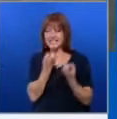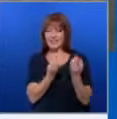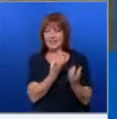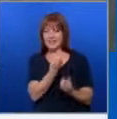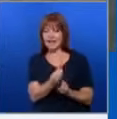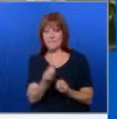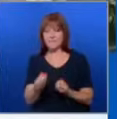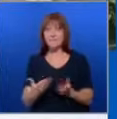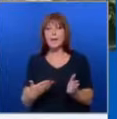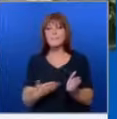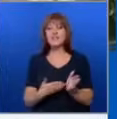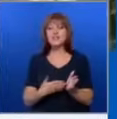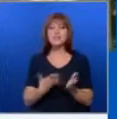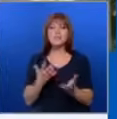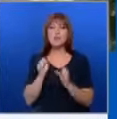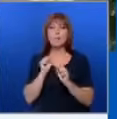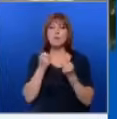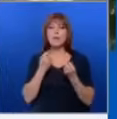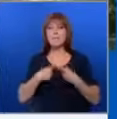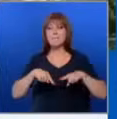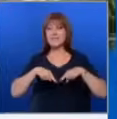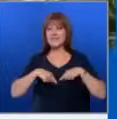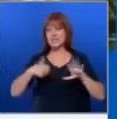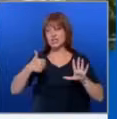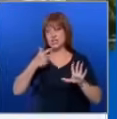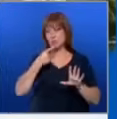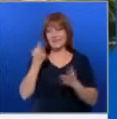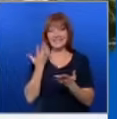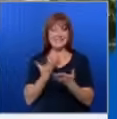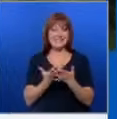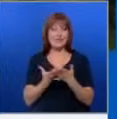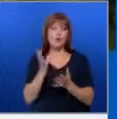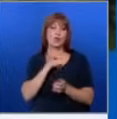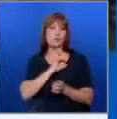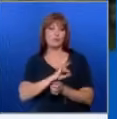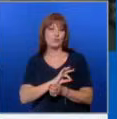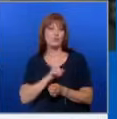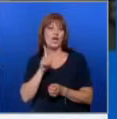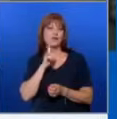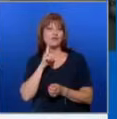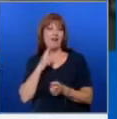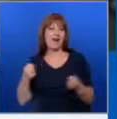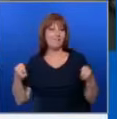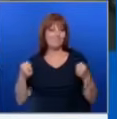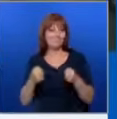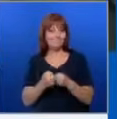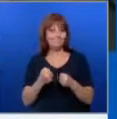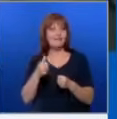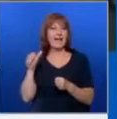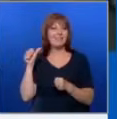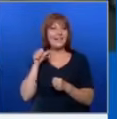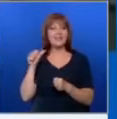Основната причина за протеста е присъдата от 6 години затвор, която получи Адриан Антонов на първа